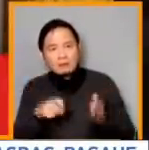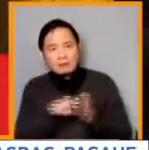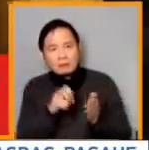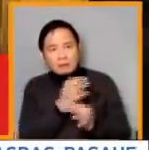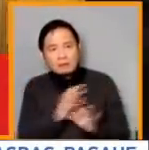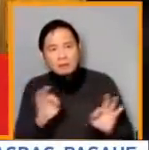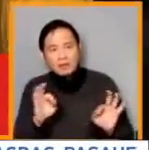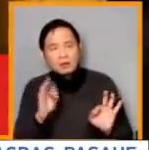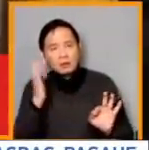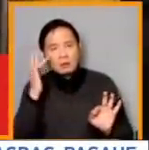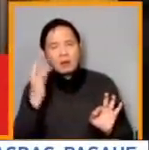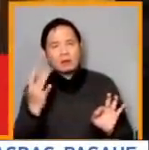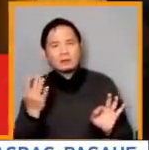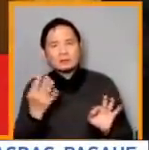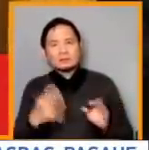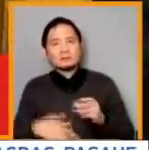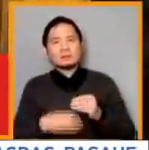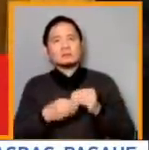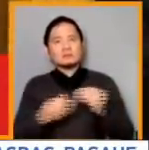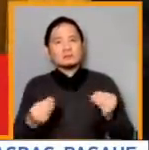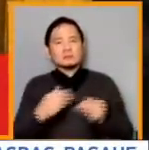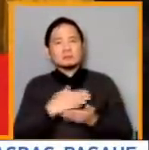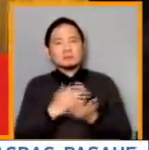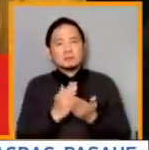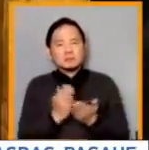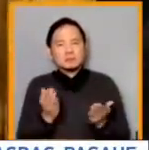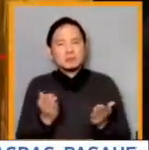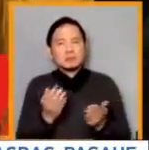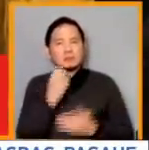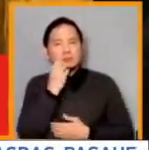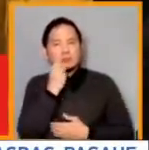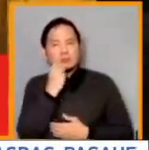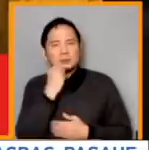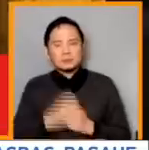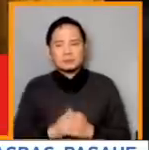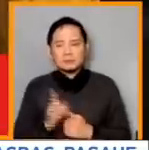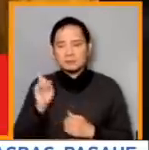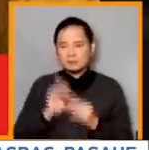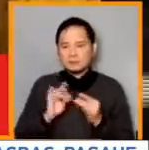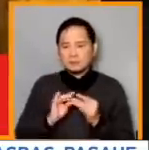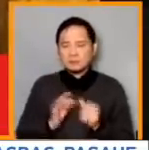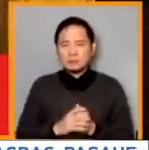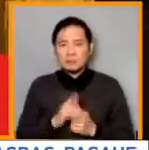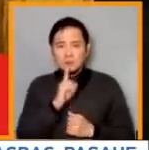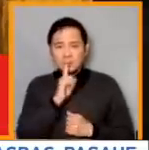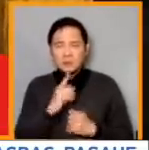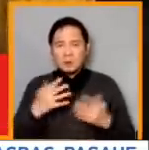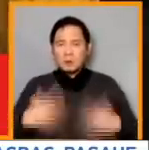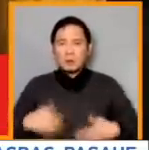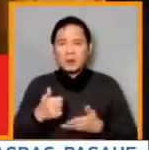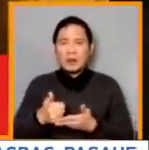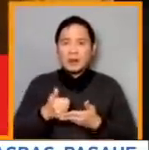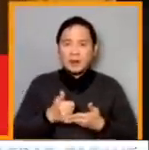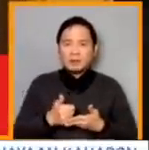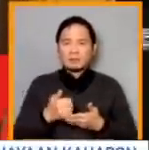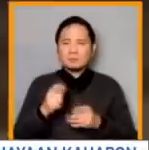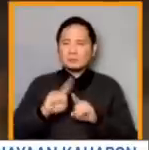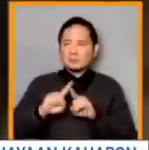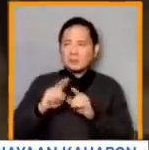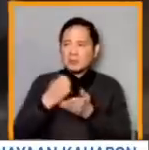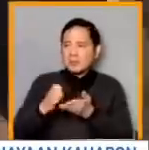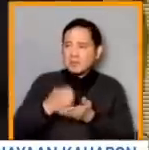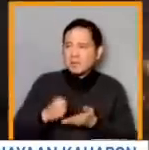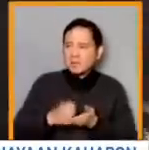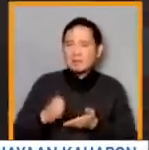sakay na po ulit. Kasi po, para po sa akin, malaking bawas na po yun sa babayaran ko. Sa araw-araw